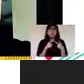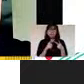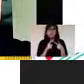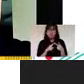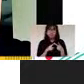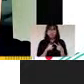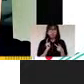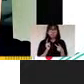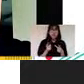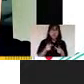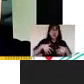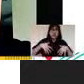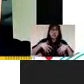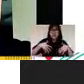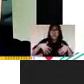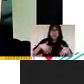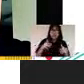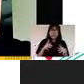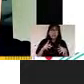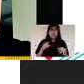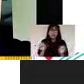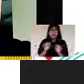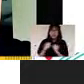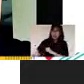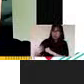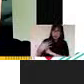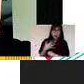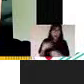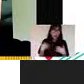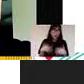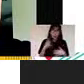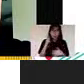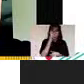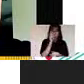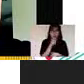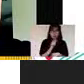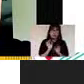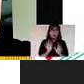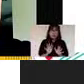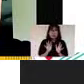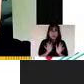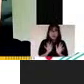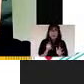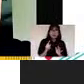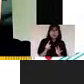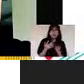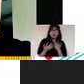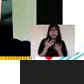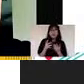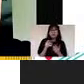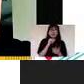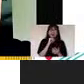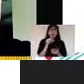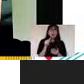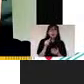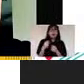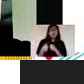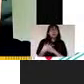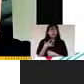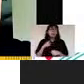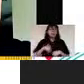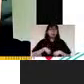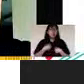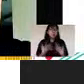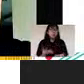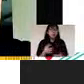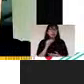kerentanan yang kerentanan mungkin lebih dari sisi user dari sisi customer atau consumers,